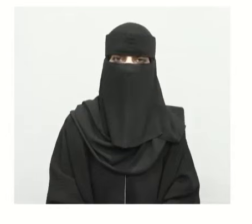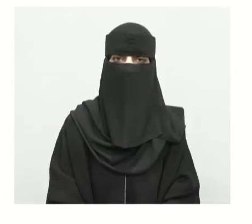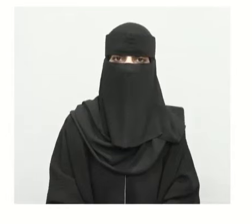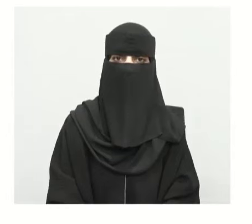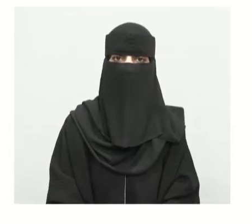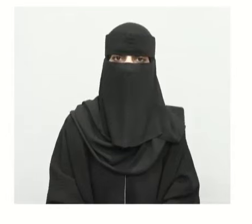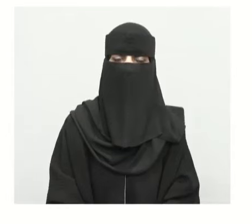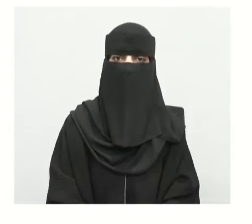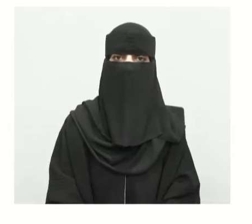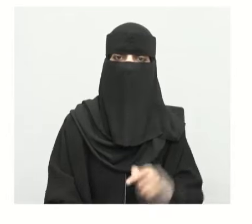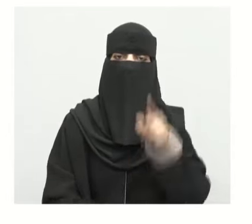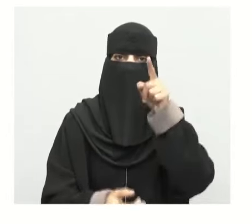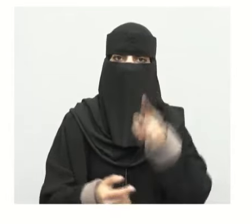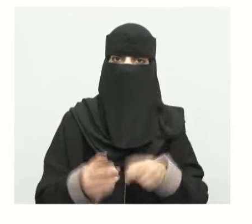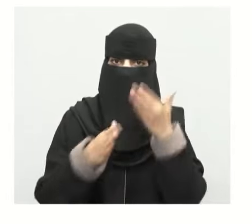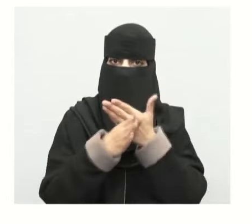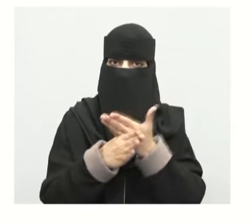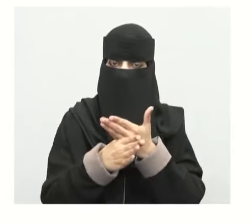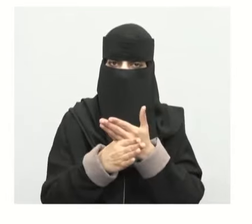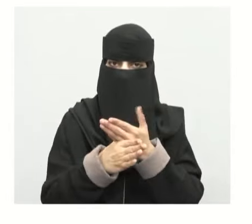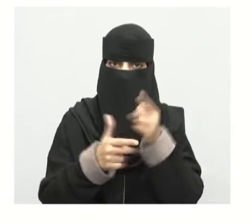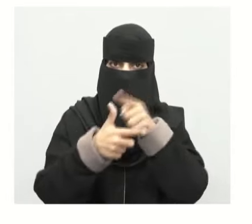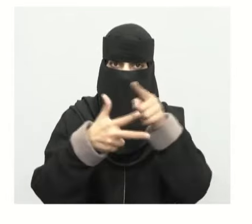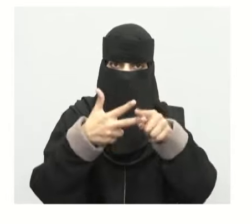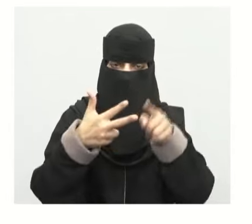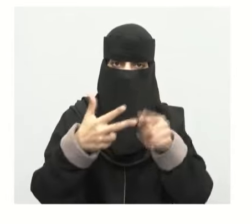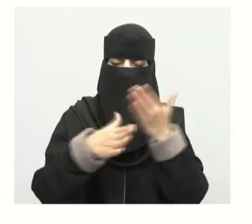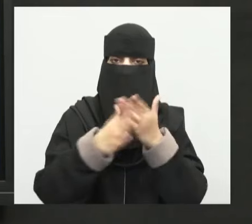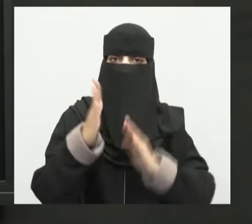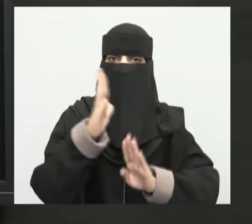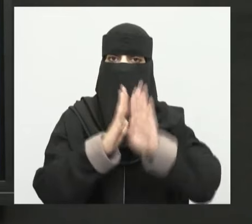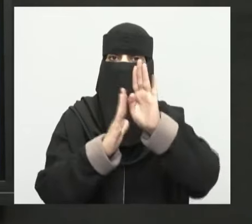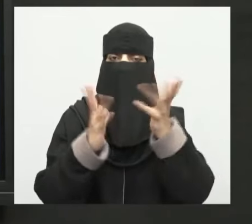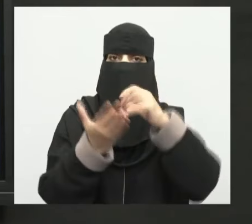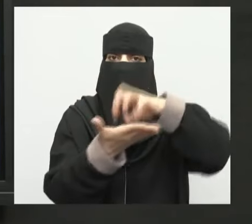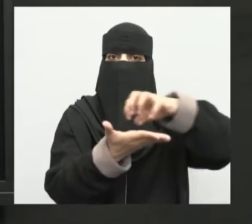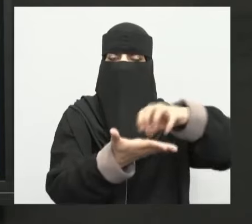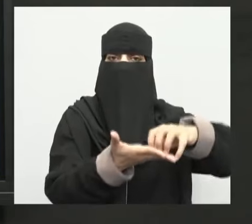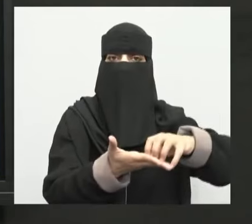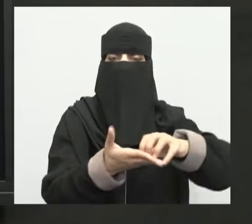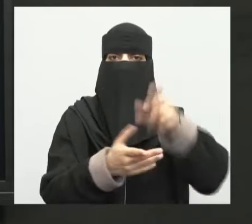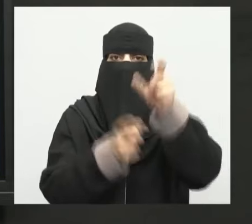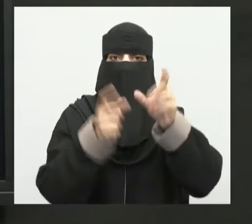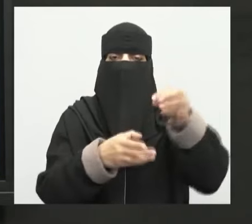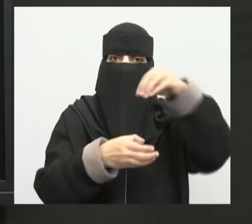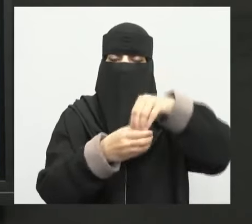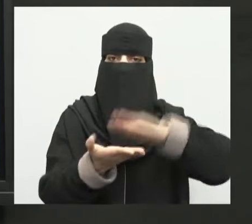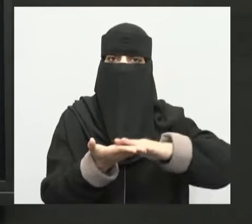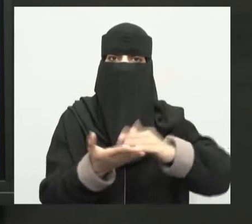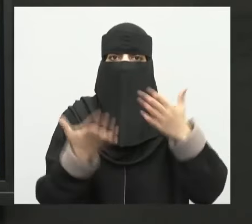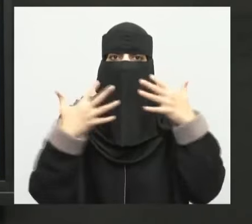مناخها اذا هذه الاسباب ادت الى ارتفاع كثافه السكان في المناطق